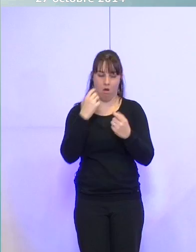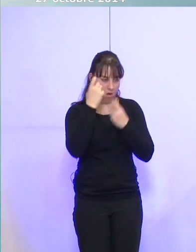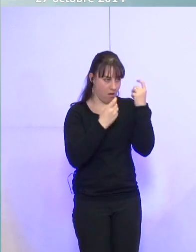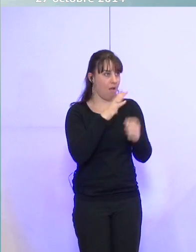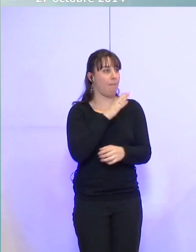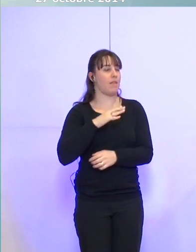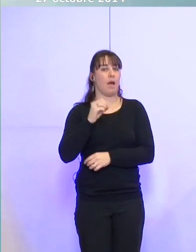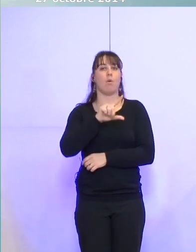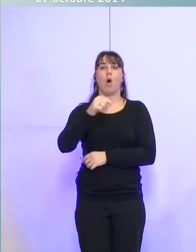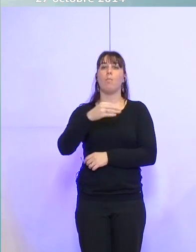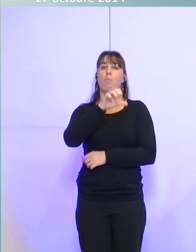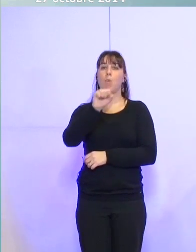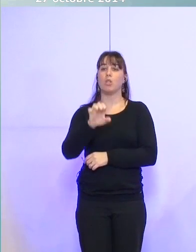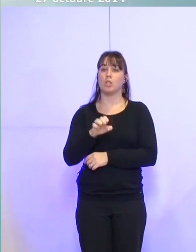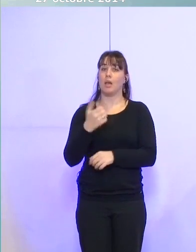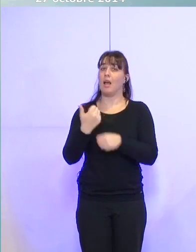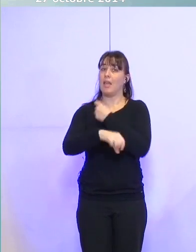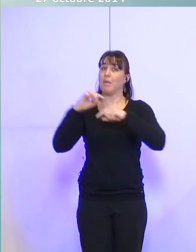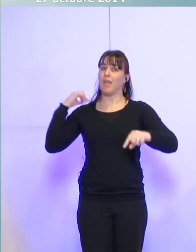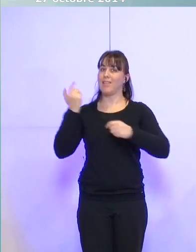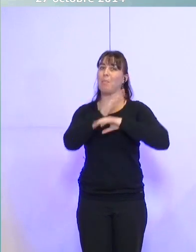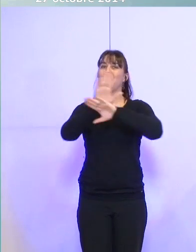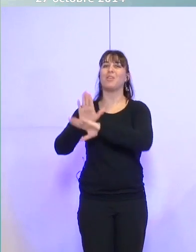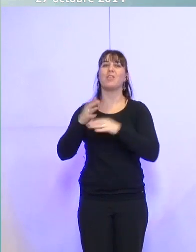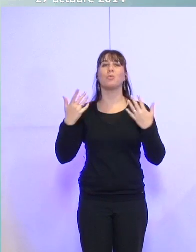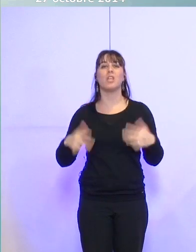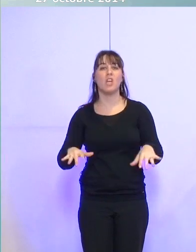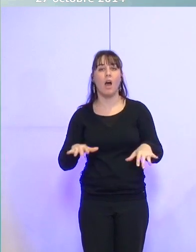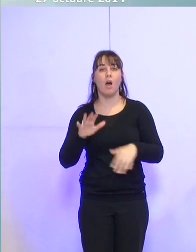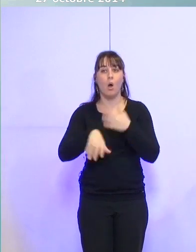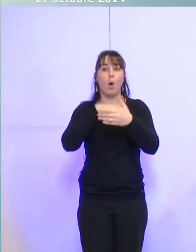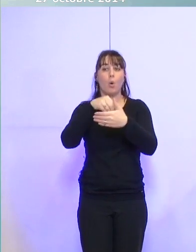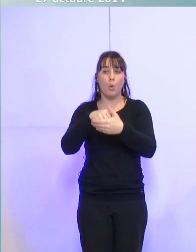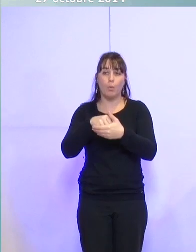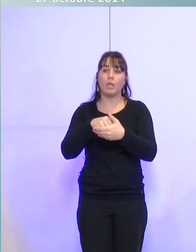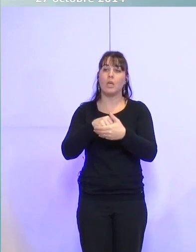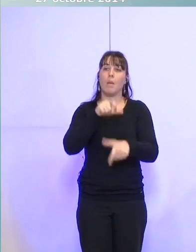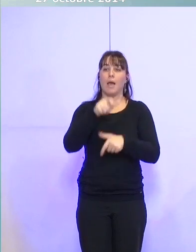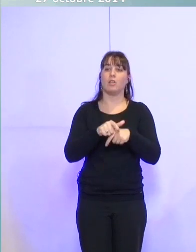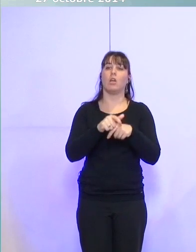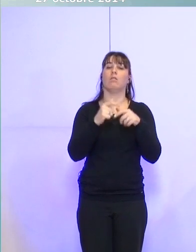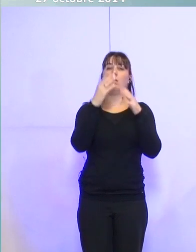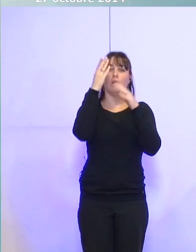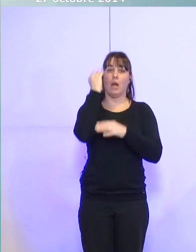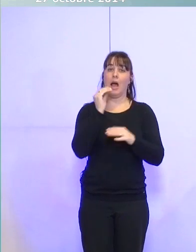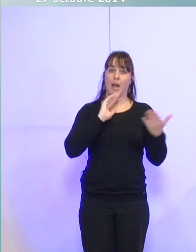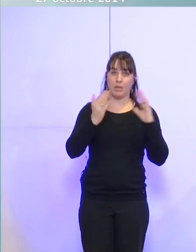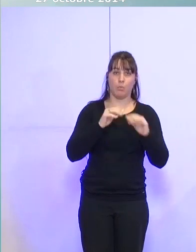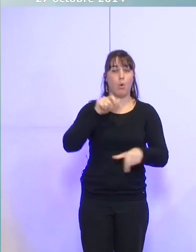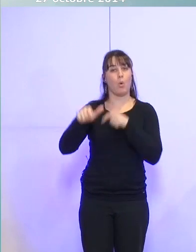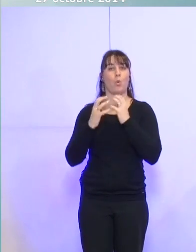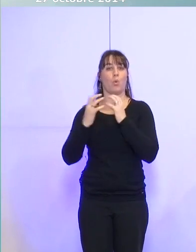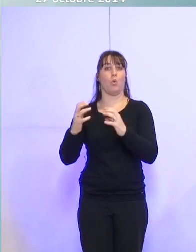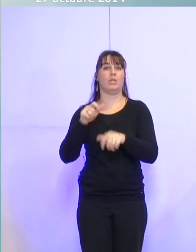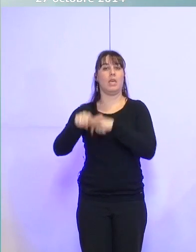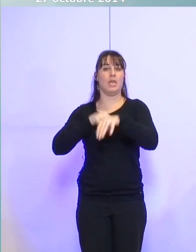Olmos l'a rappelé, ont été présentés la semaine dernière, y compris aux membres du CIAD Alpexpo, de la métro et des conseillers municipaux,